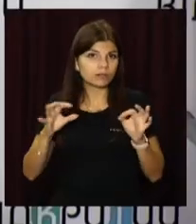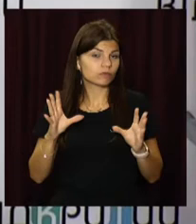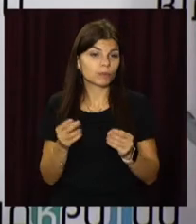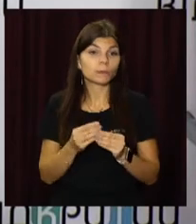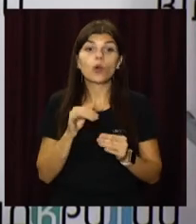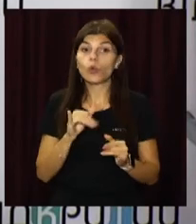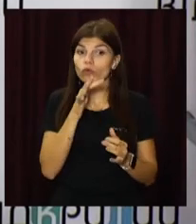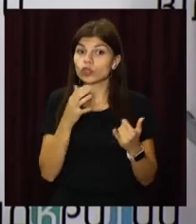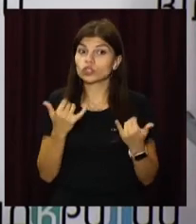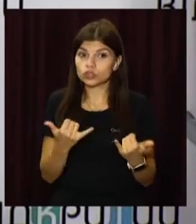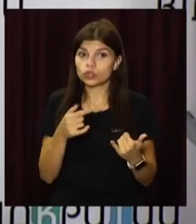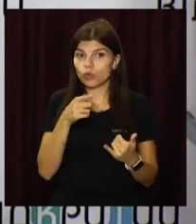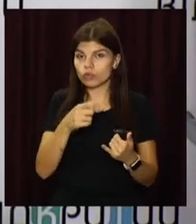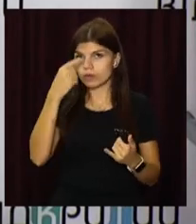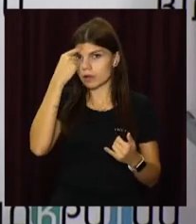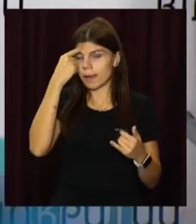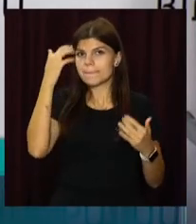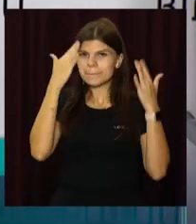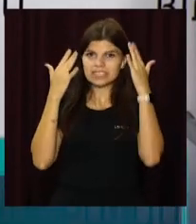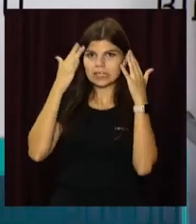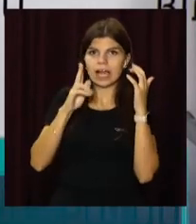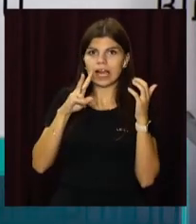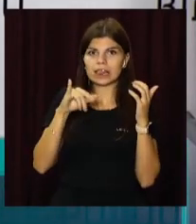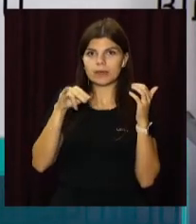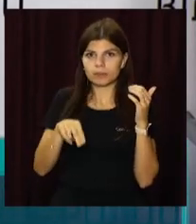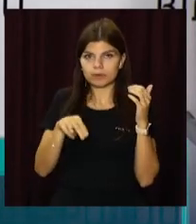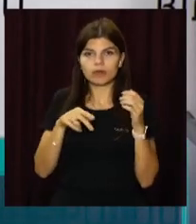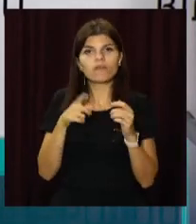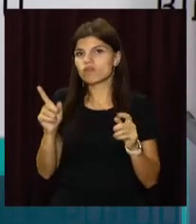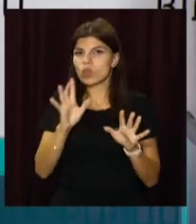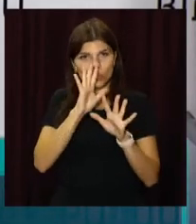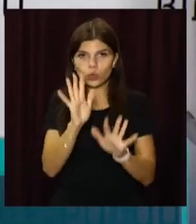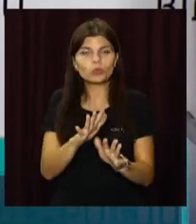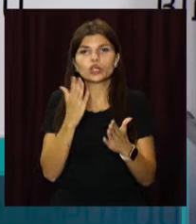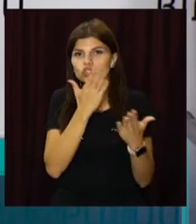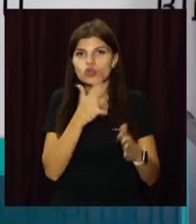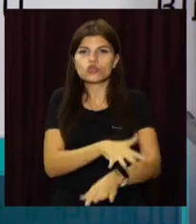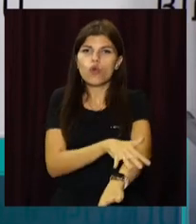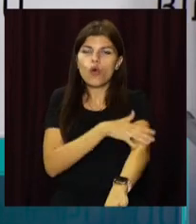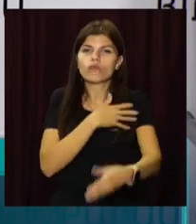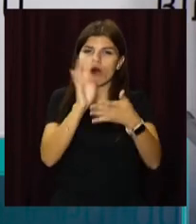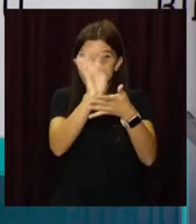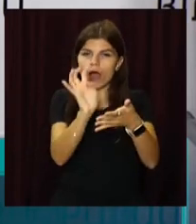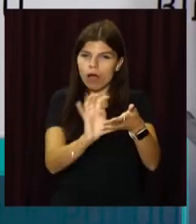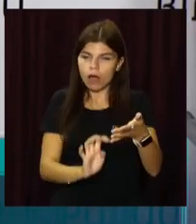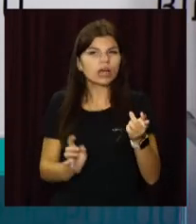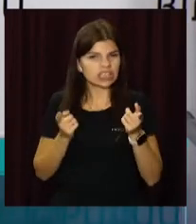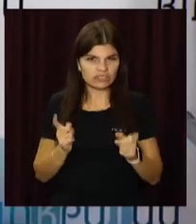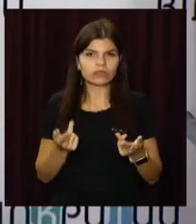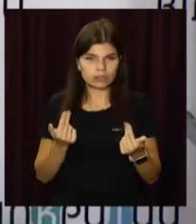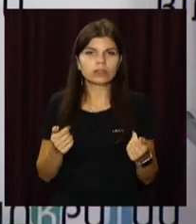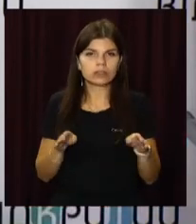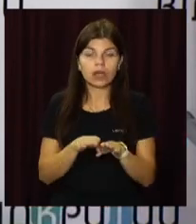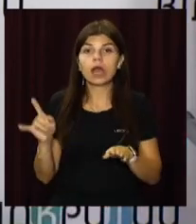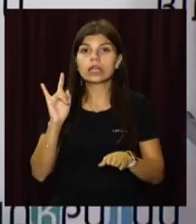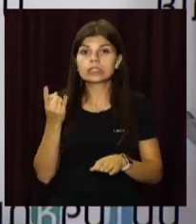сучасних дітей у них кліпове мислення, вони не люблять насправді читати довгі, нудні тексти. Це дійсно так. Тобто